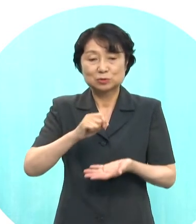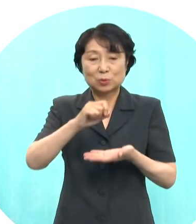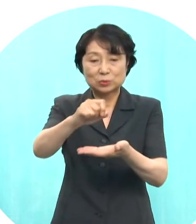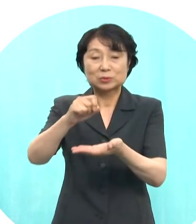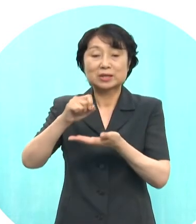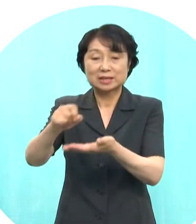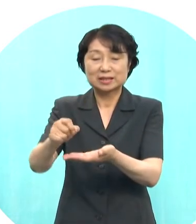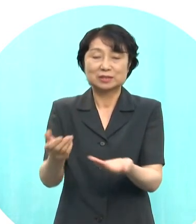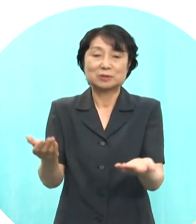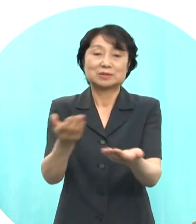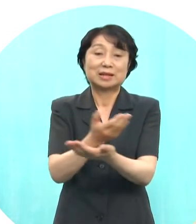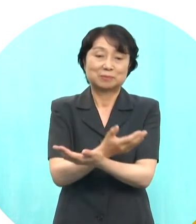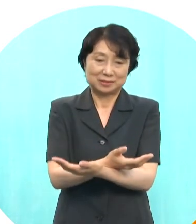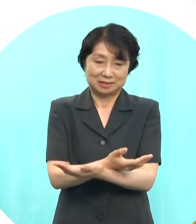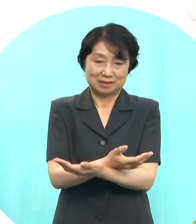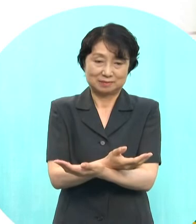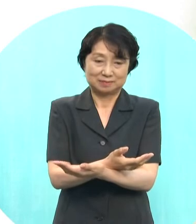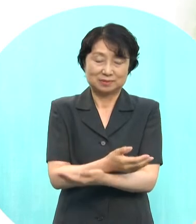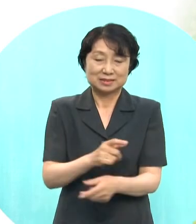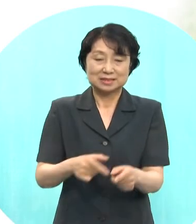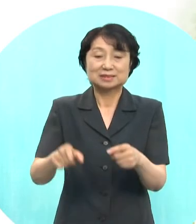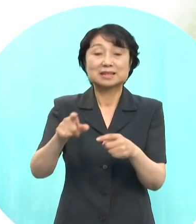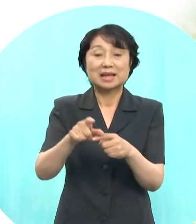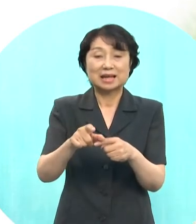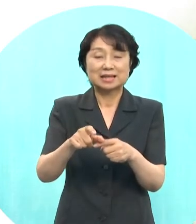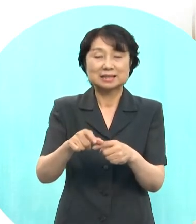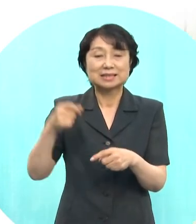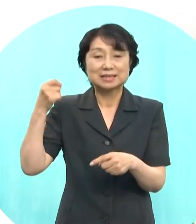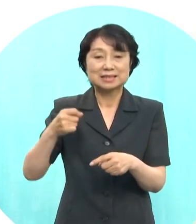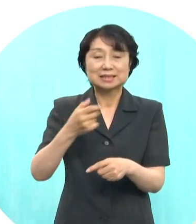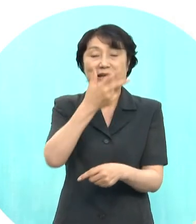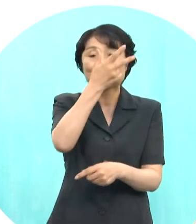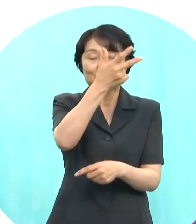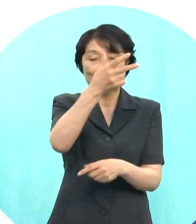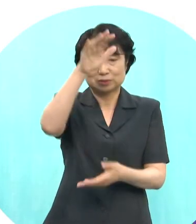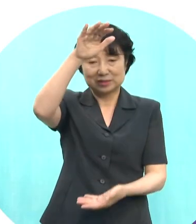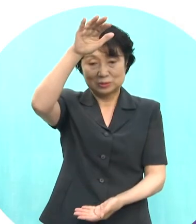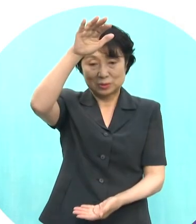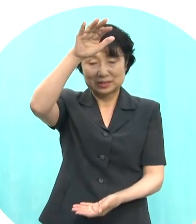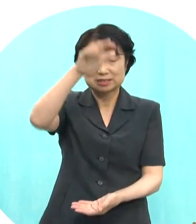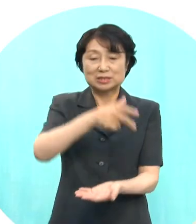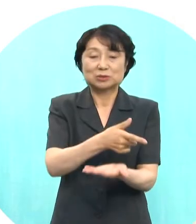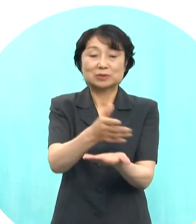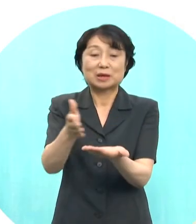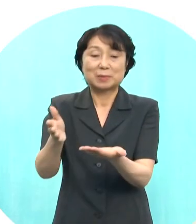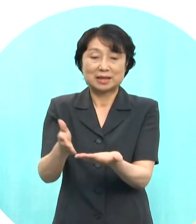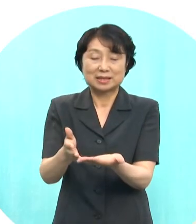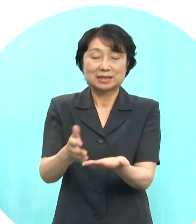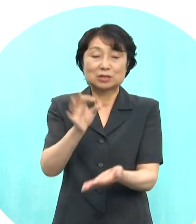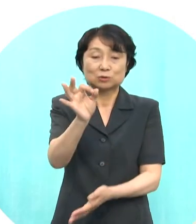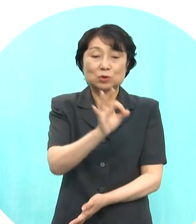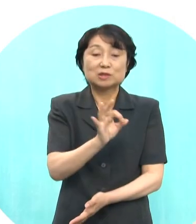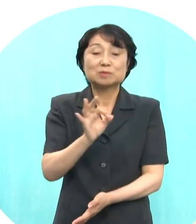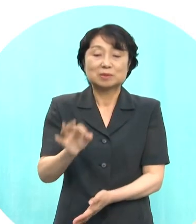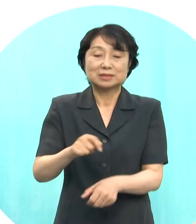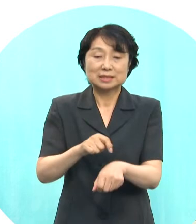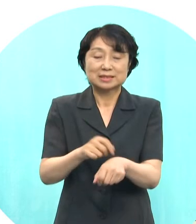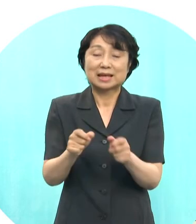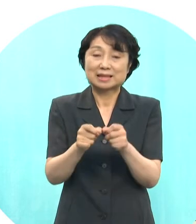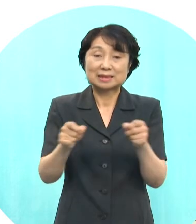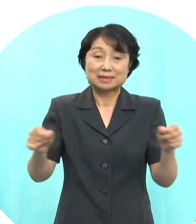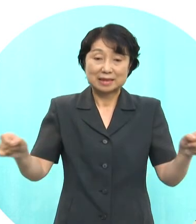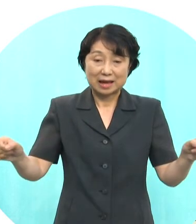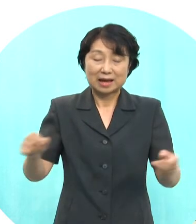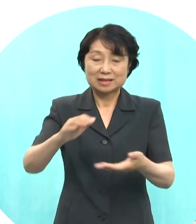届けできるようになりました。さらに南北に広い地域のため、一つの品目でも長い期